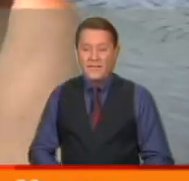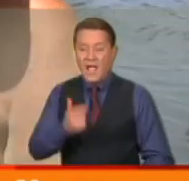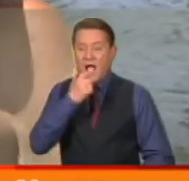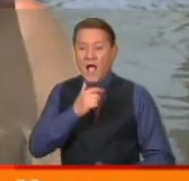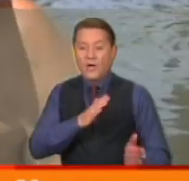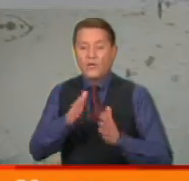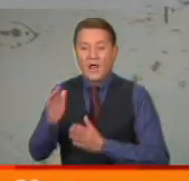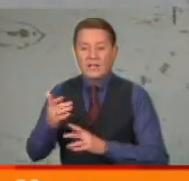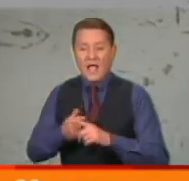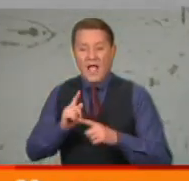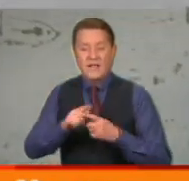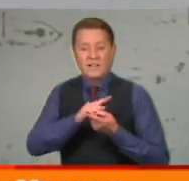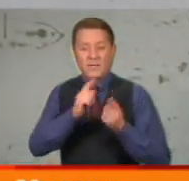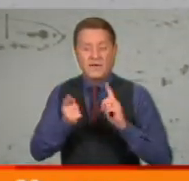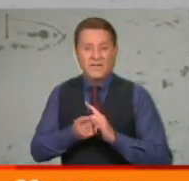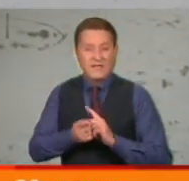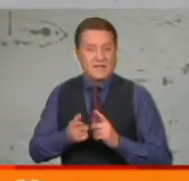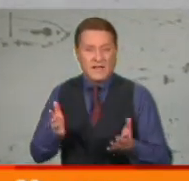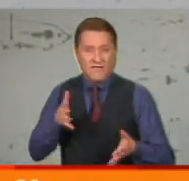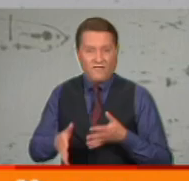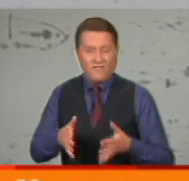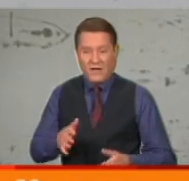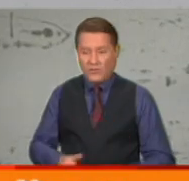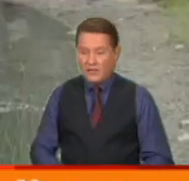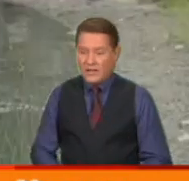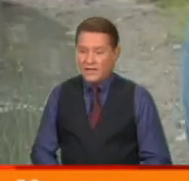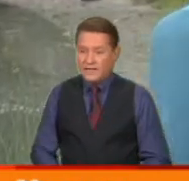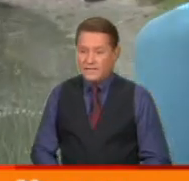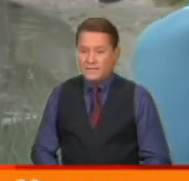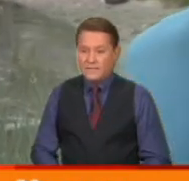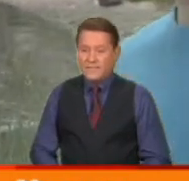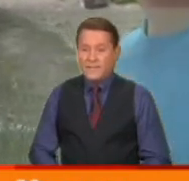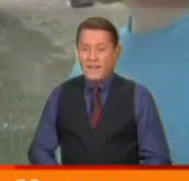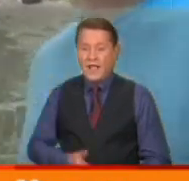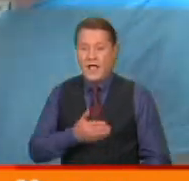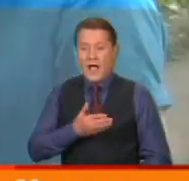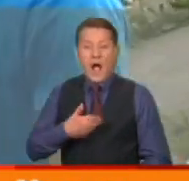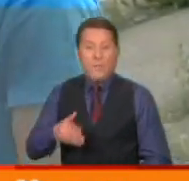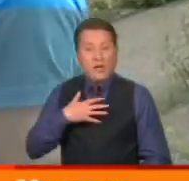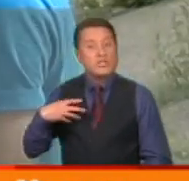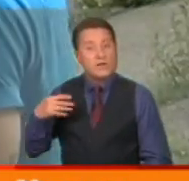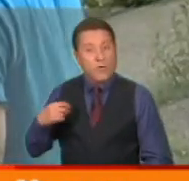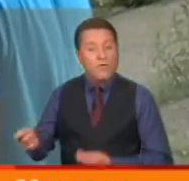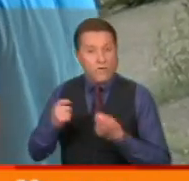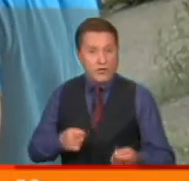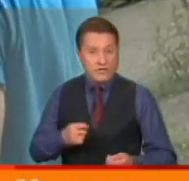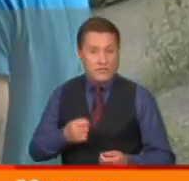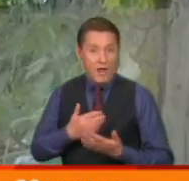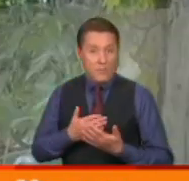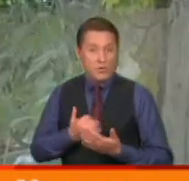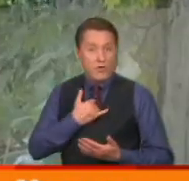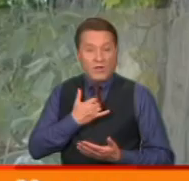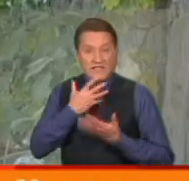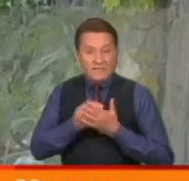Акуратно, а то превратили столицю... Чорт знає во що. А ми з Львова хочемо везти. У нас, мабуть, свого нема сміття. Хай своє